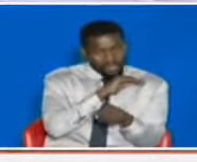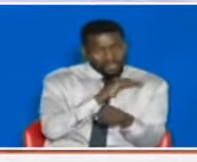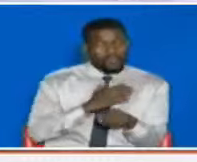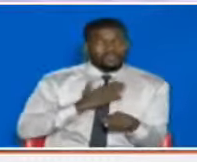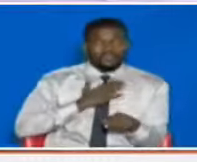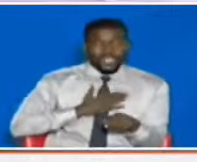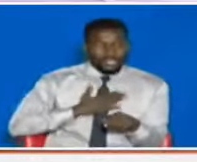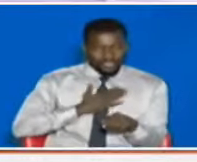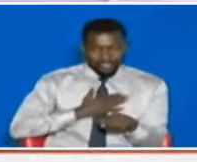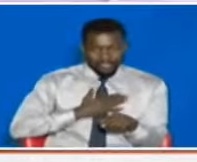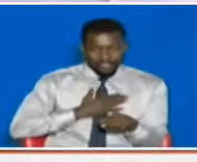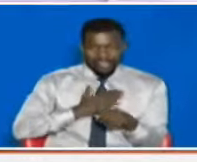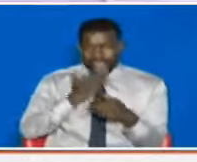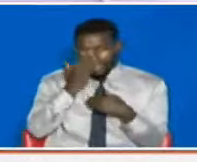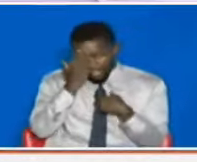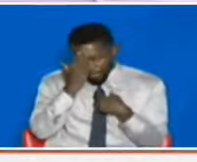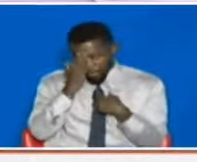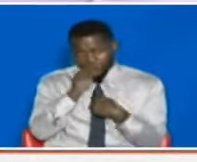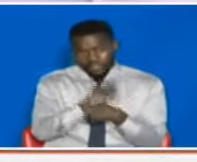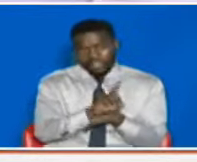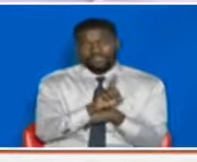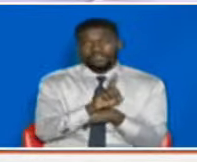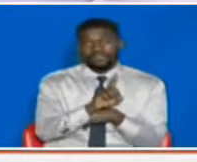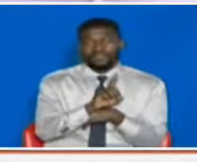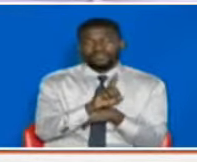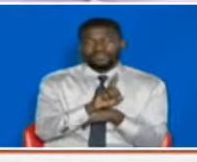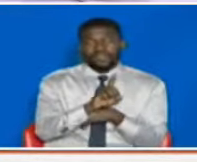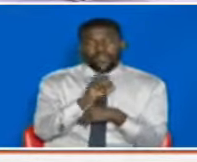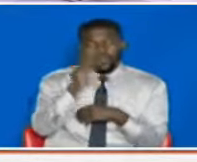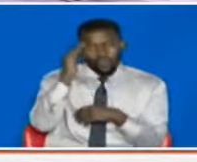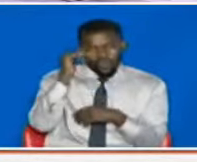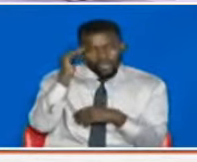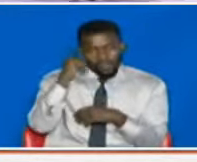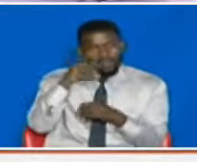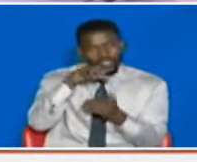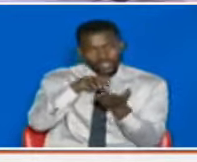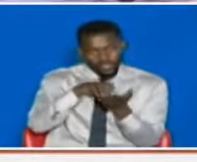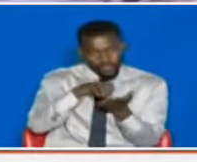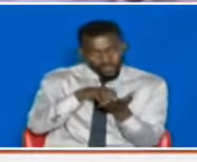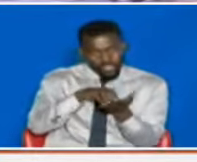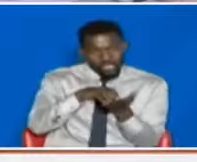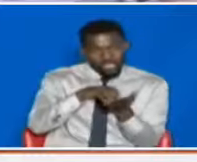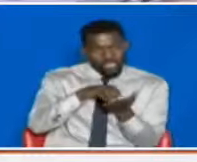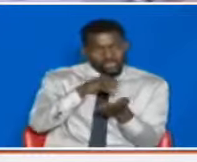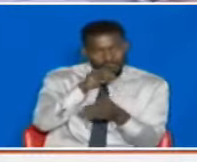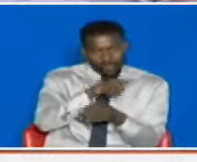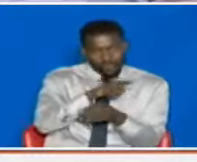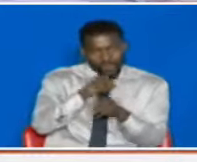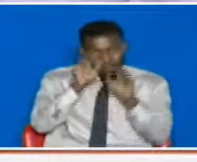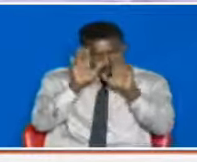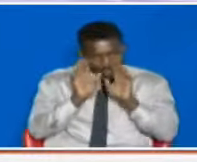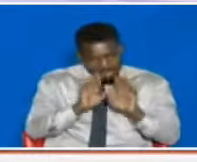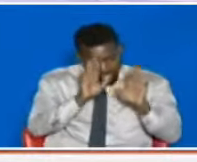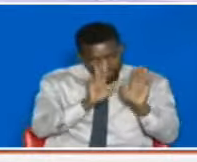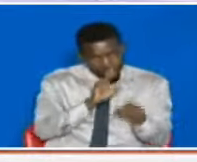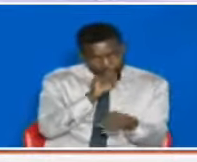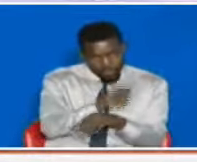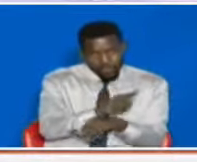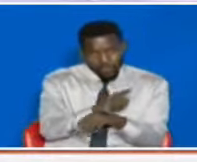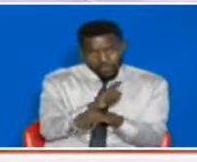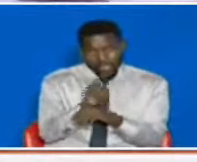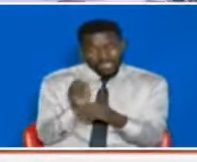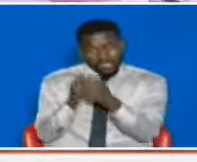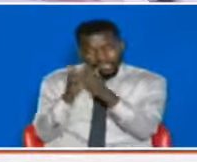please humble yourself, because the position that we are campaigning for you, led by